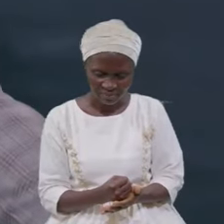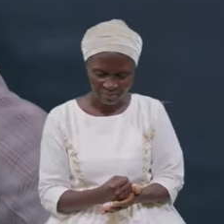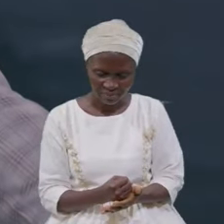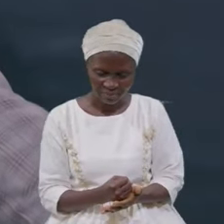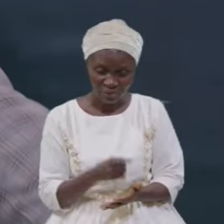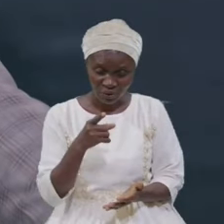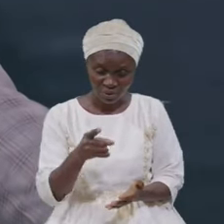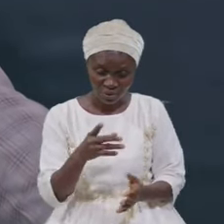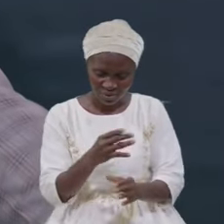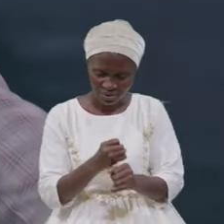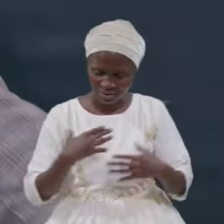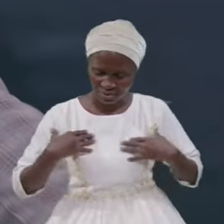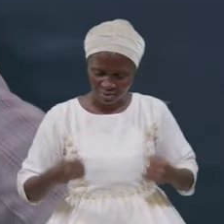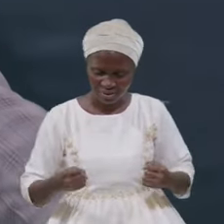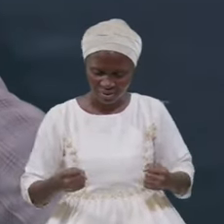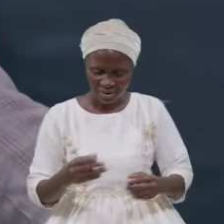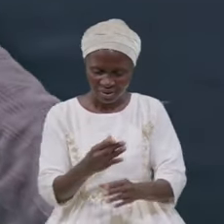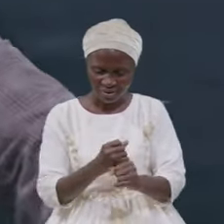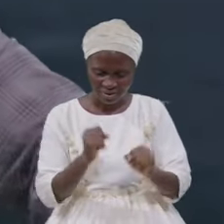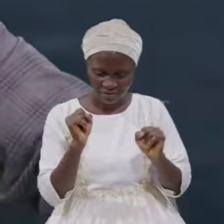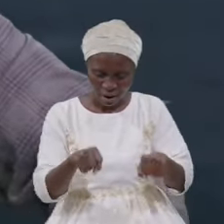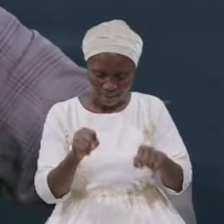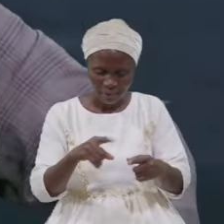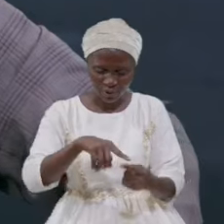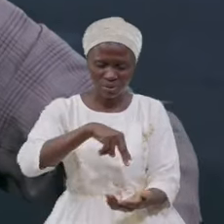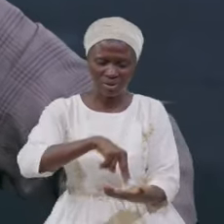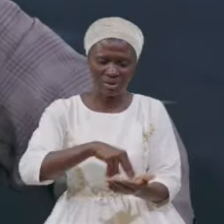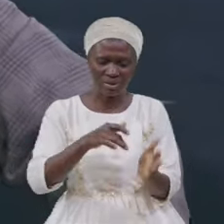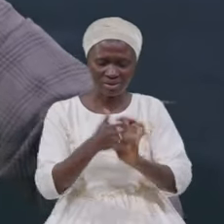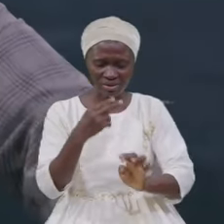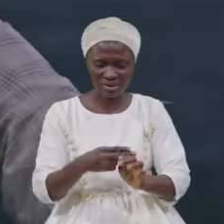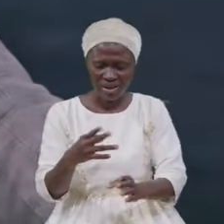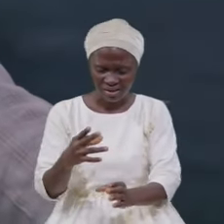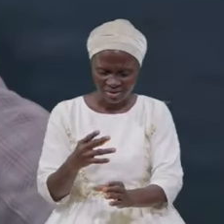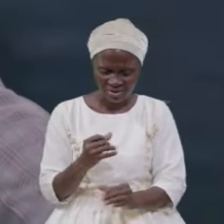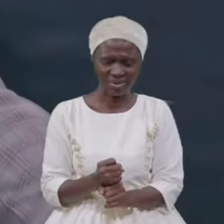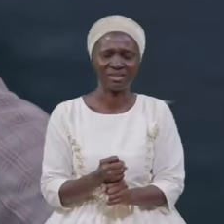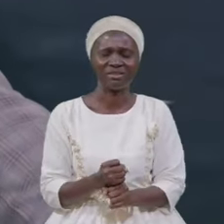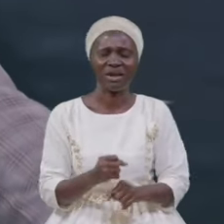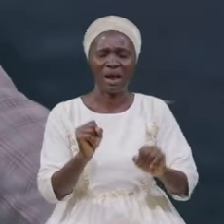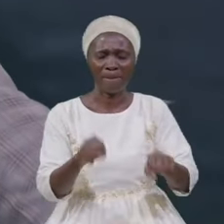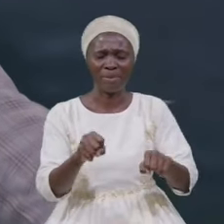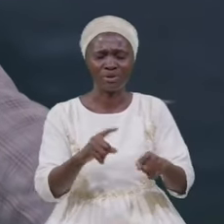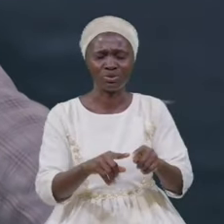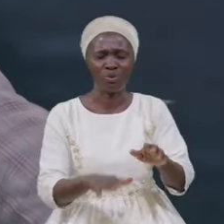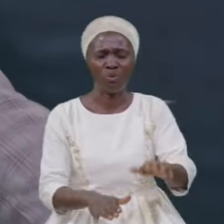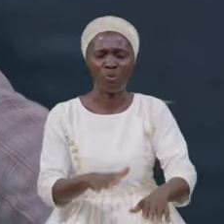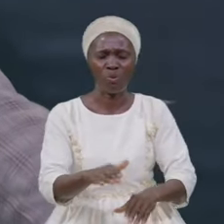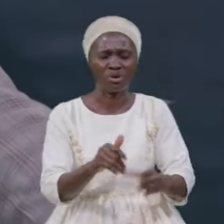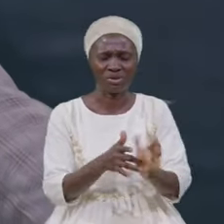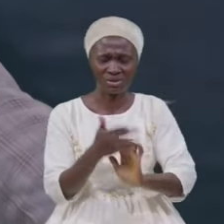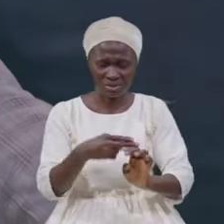Retrouve la capacité à te lever. Retrouve la capacité à marcher. capacité à tenir,